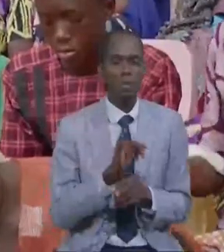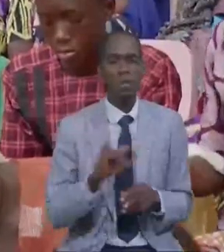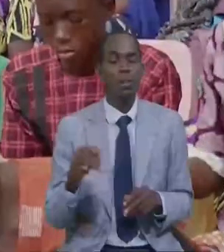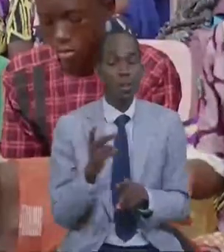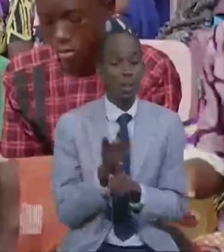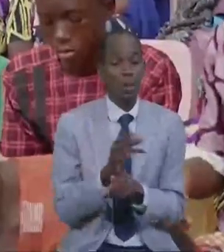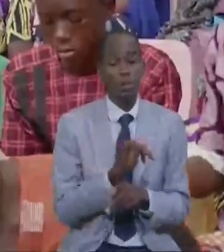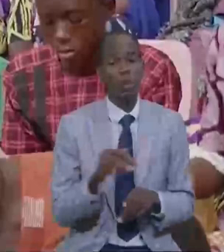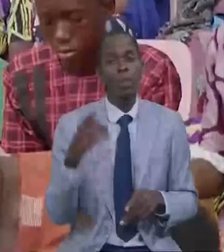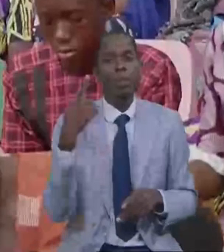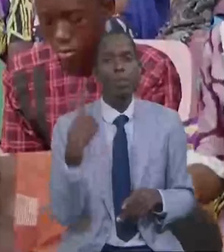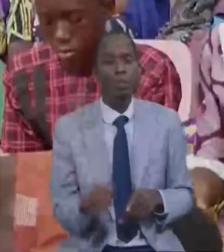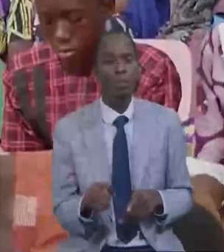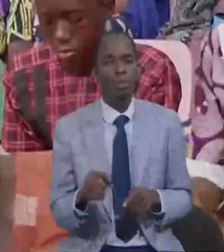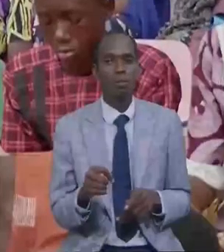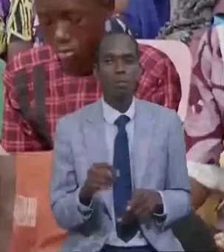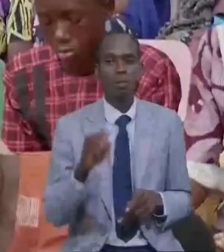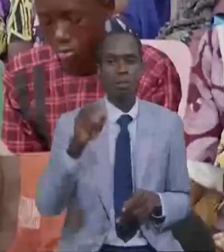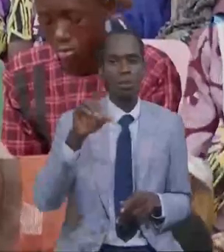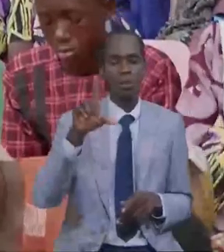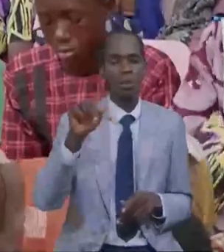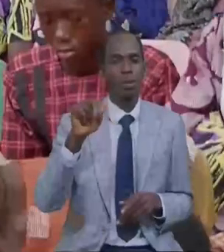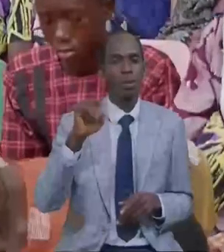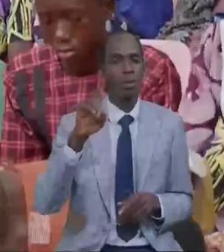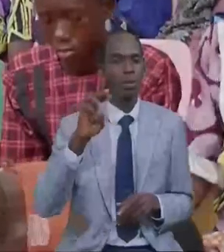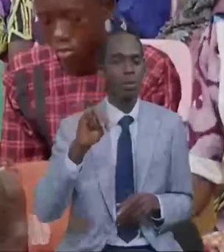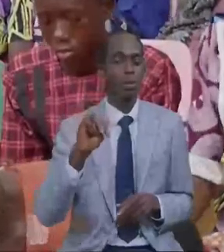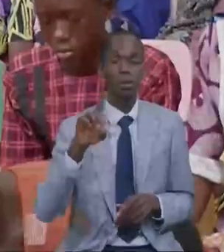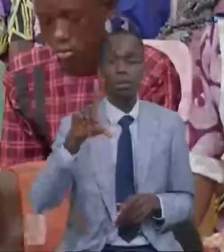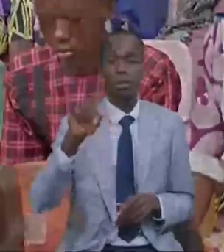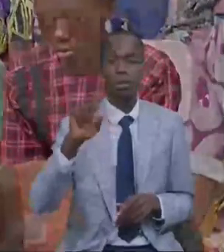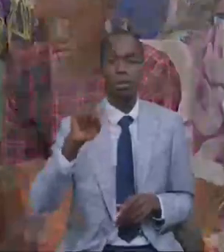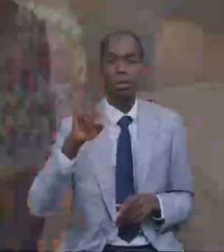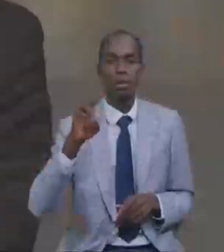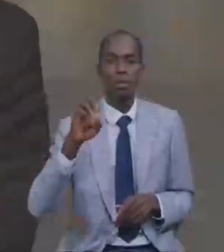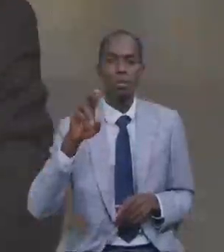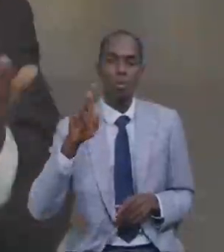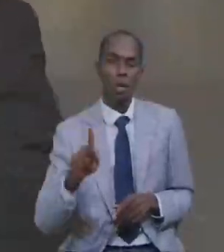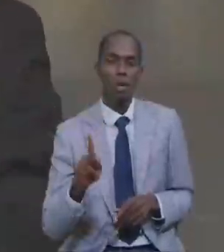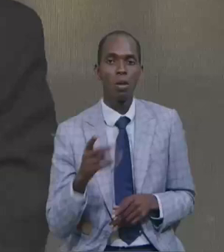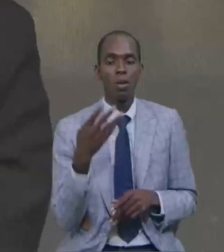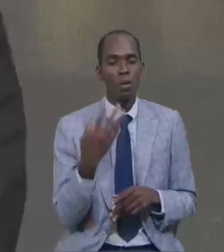Le salut, le salut. On ne parle pas de repentance.